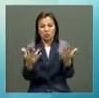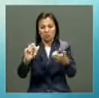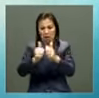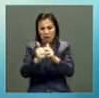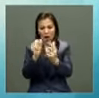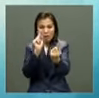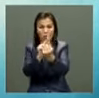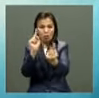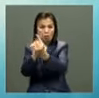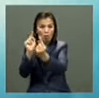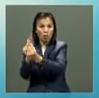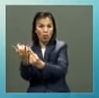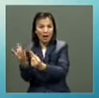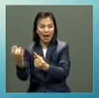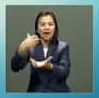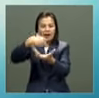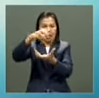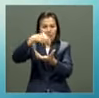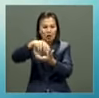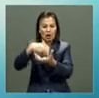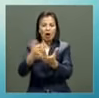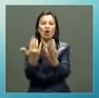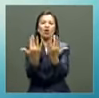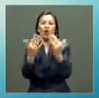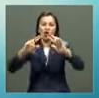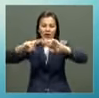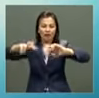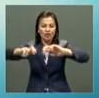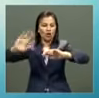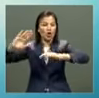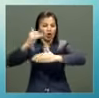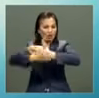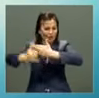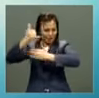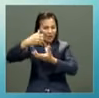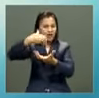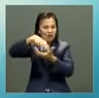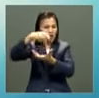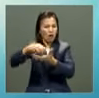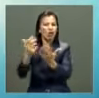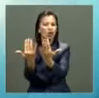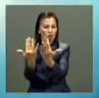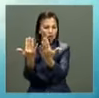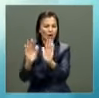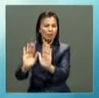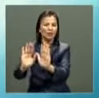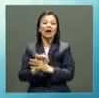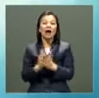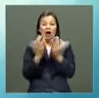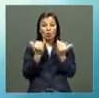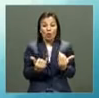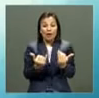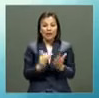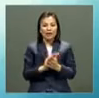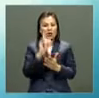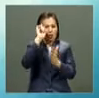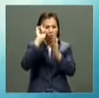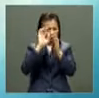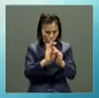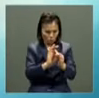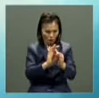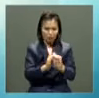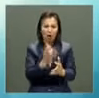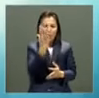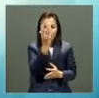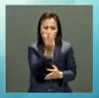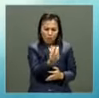ชียเหล่านี้เดี๋ยวติดตามในช่วงตอนที่วิเคราะห์ของต่างประเทศอีกทีนะครับวันนี้อยากให้เห็นภาพนี้ว่าเรากังวลอยู่นะครับ